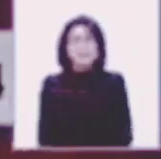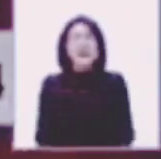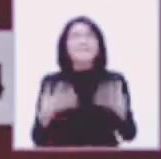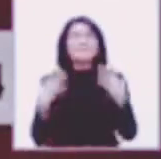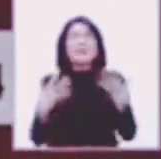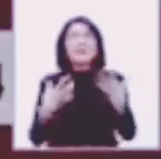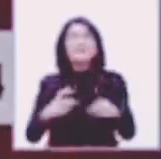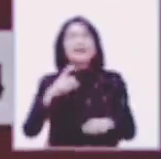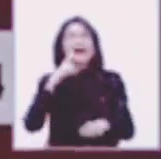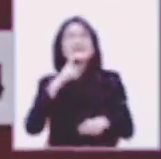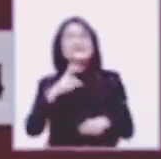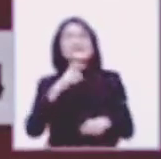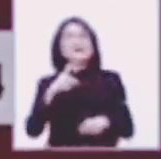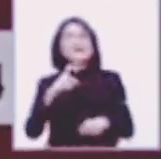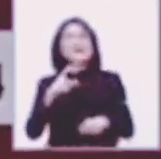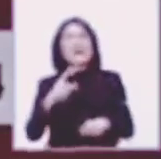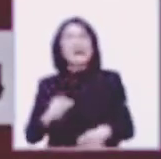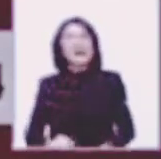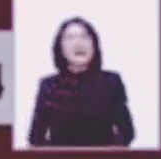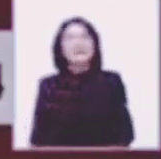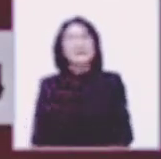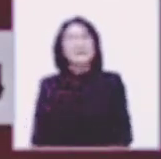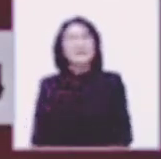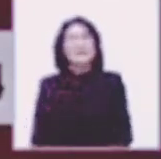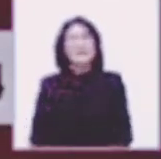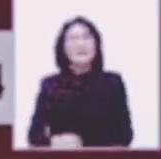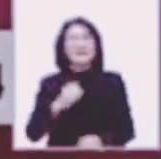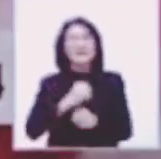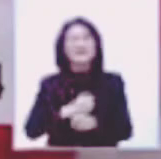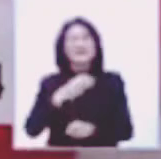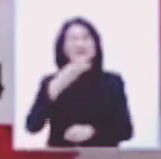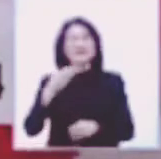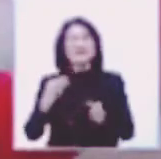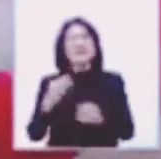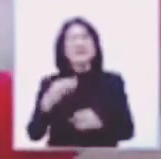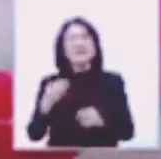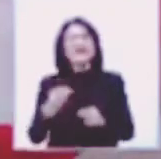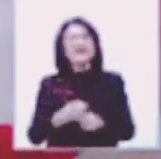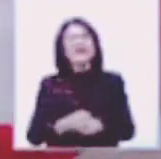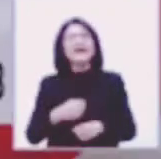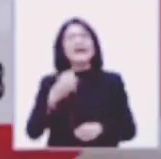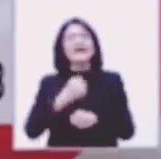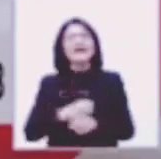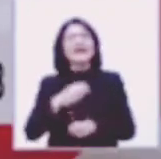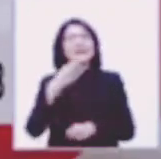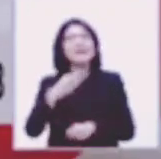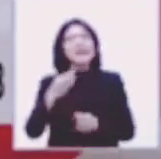Bagaimana cara mengatasi greenflation? Terima kasih.